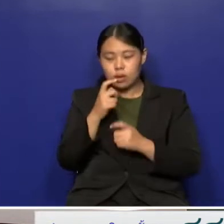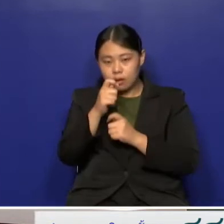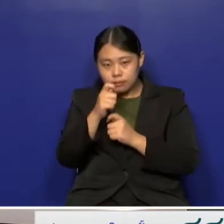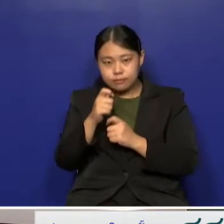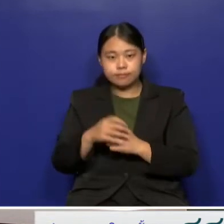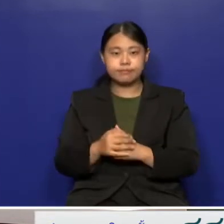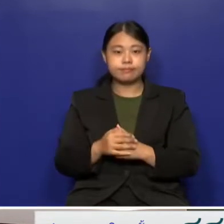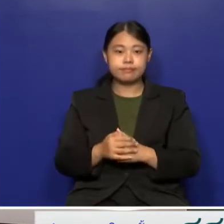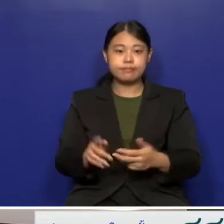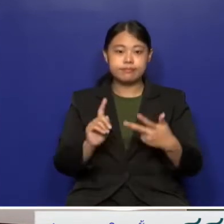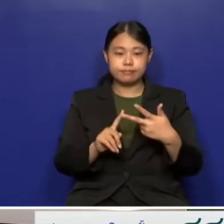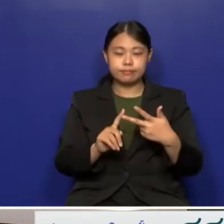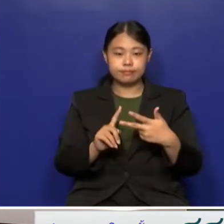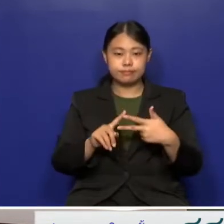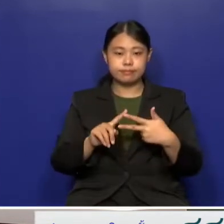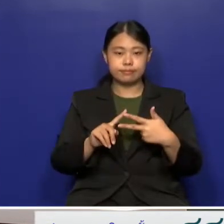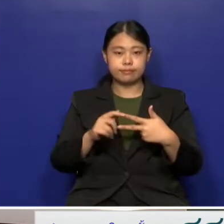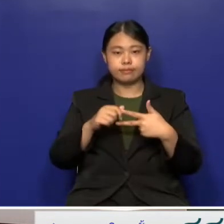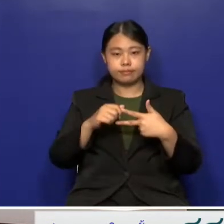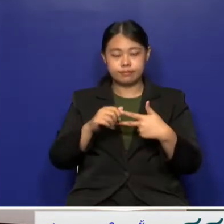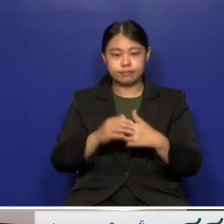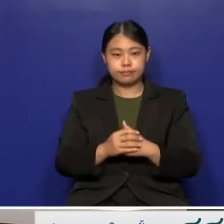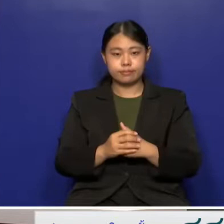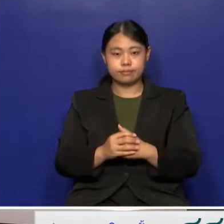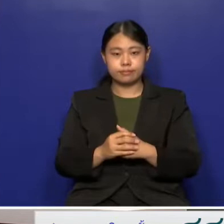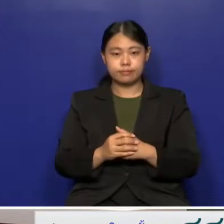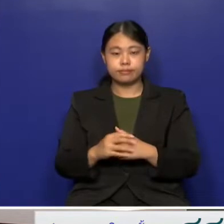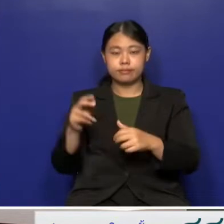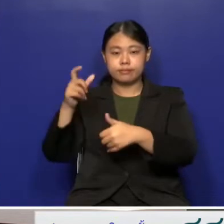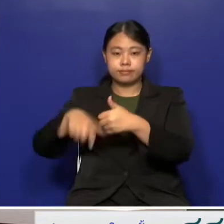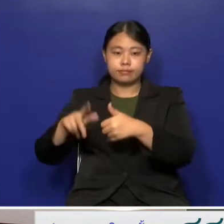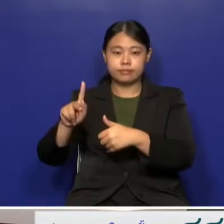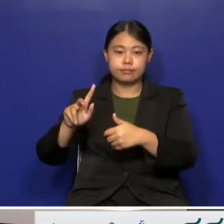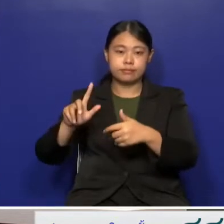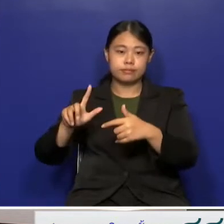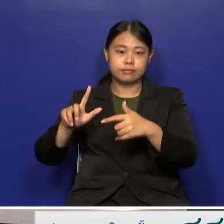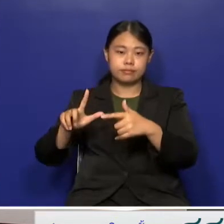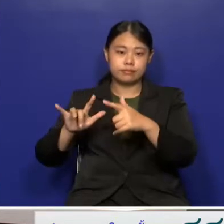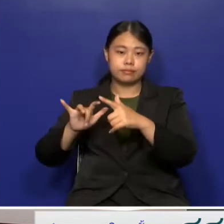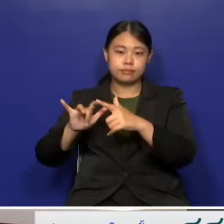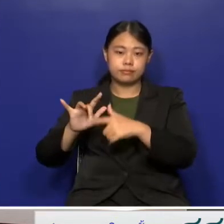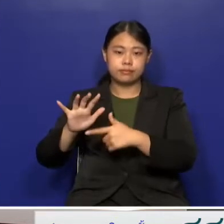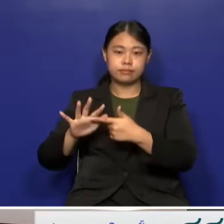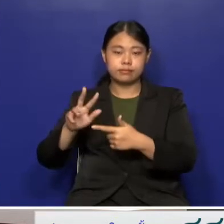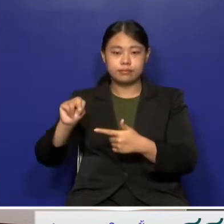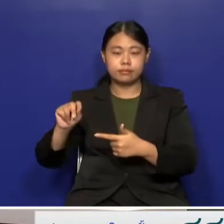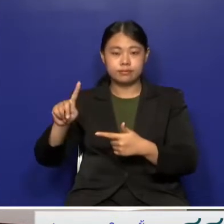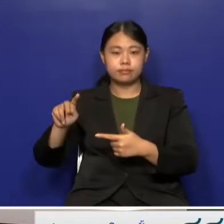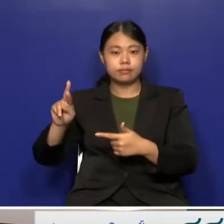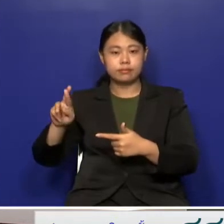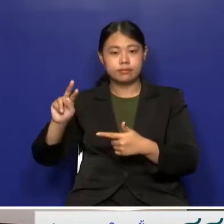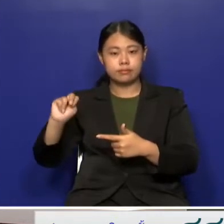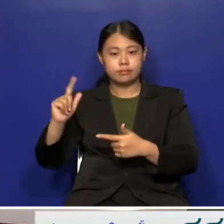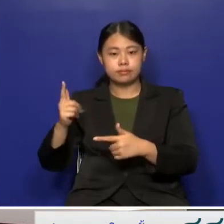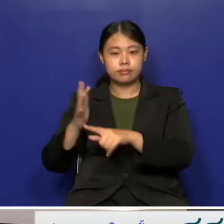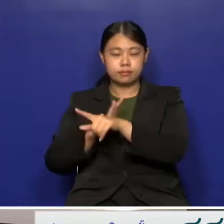เรื่ที่สองครั ไดรับการรองเรียจากในกลานลงผุยชาดำเป็เรื่องของอ่างเก็น้ำครั่างเก็น้หัวอย่างที่